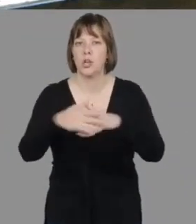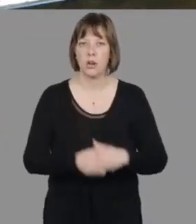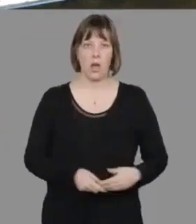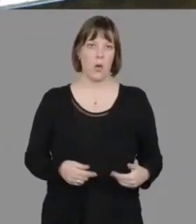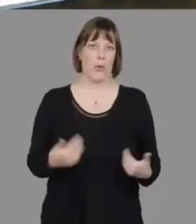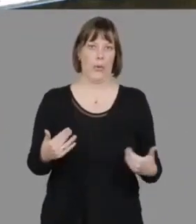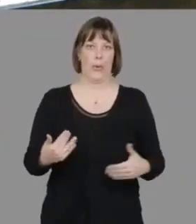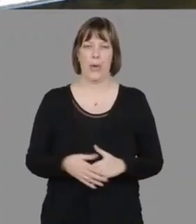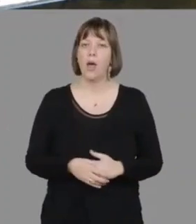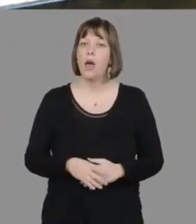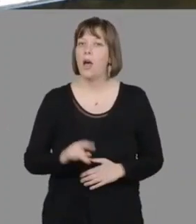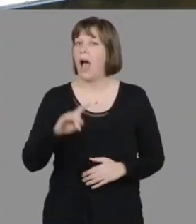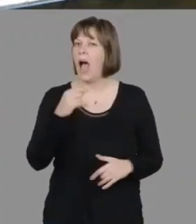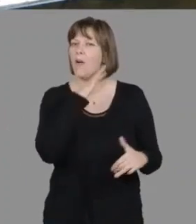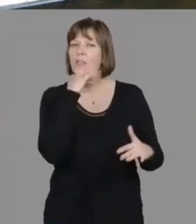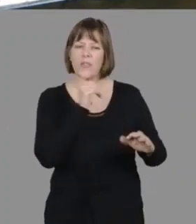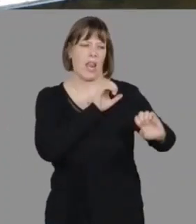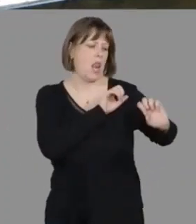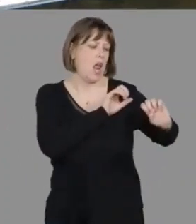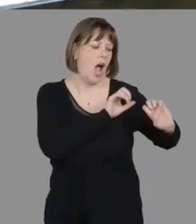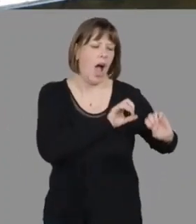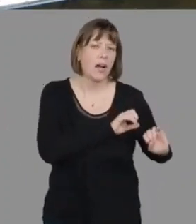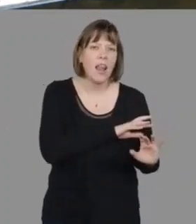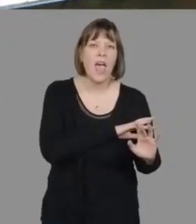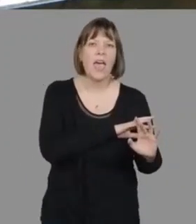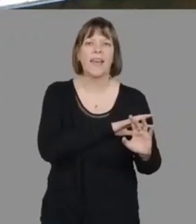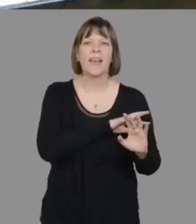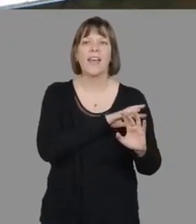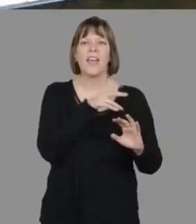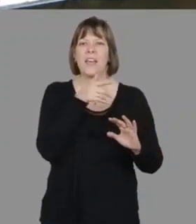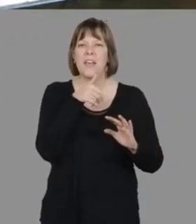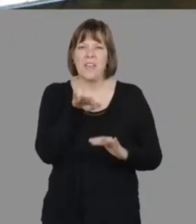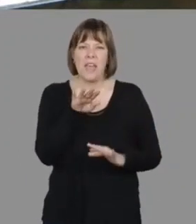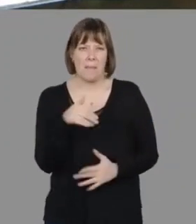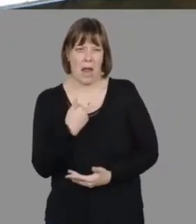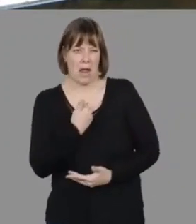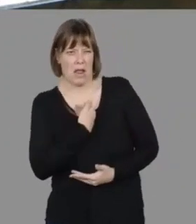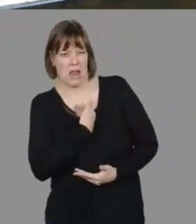mehr um Erklären. Es gab viel mehr Unsicherheit.